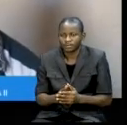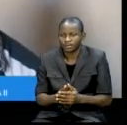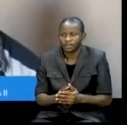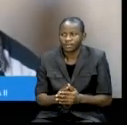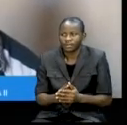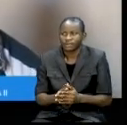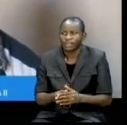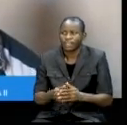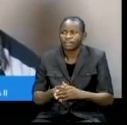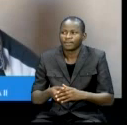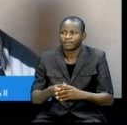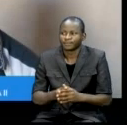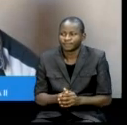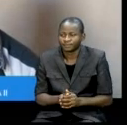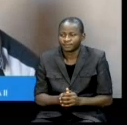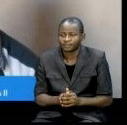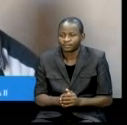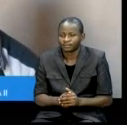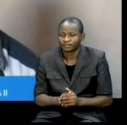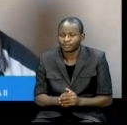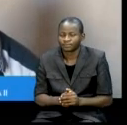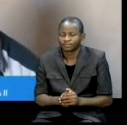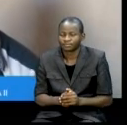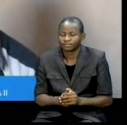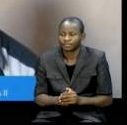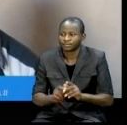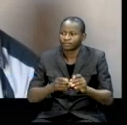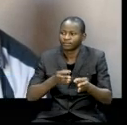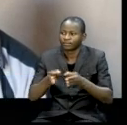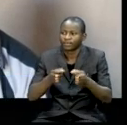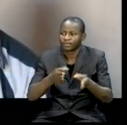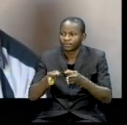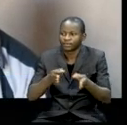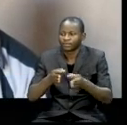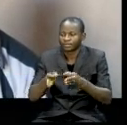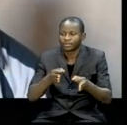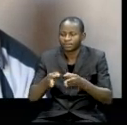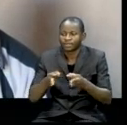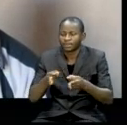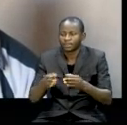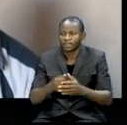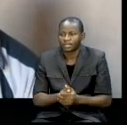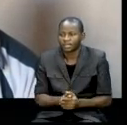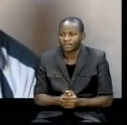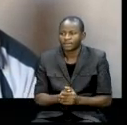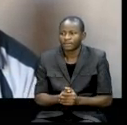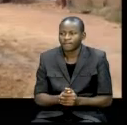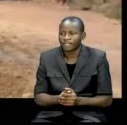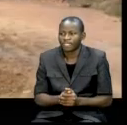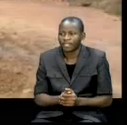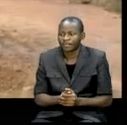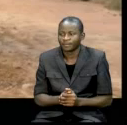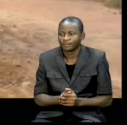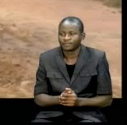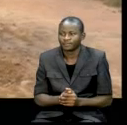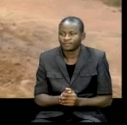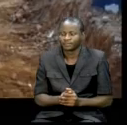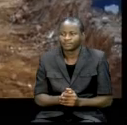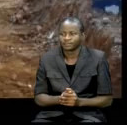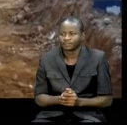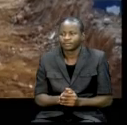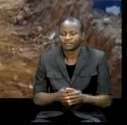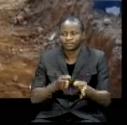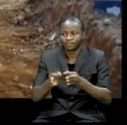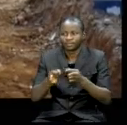où nous allons mettre les petits marchés en attendant la solution de notre hiérarchie. La réhabilitation de